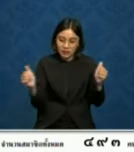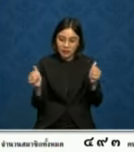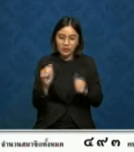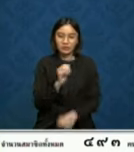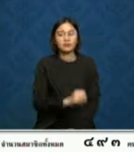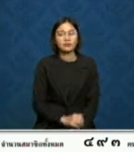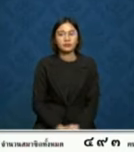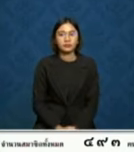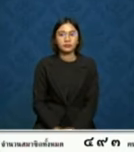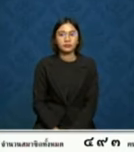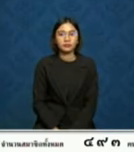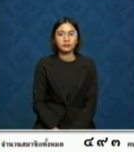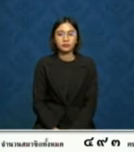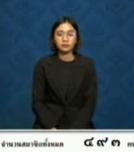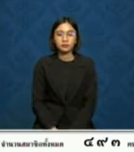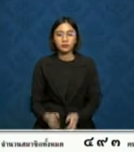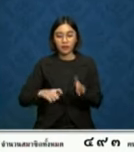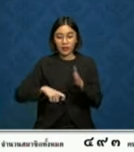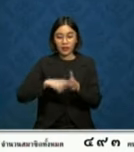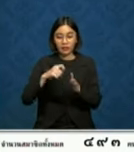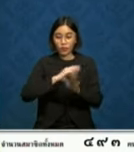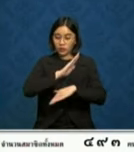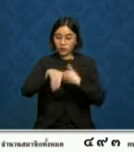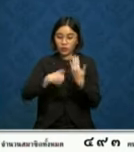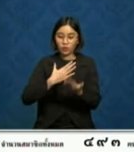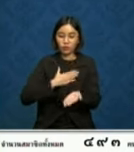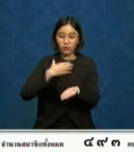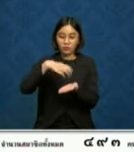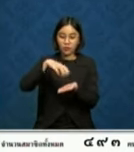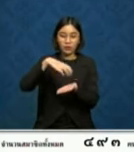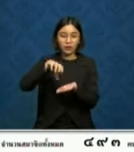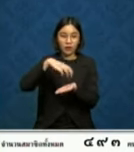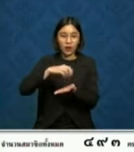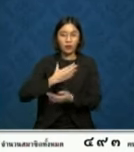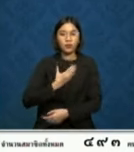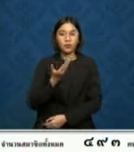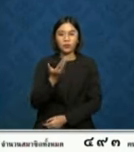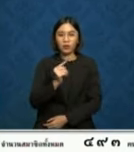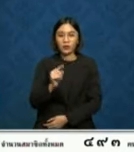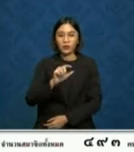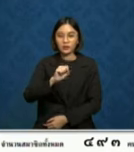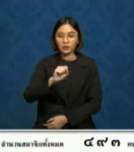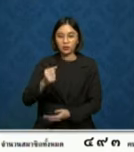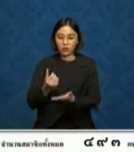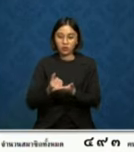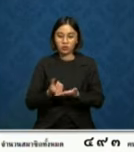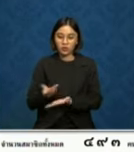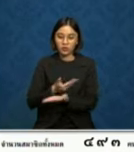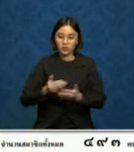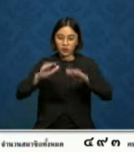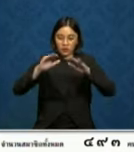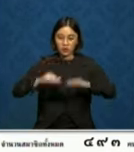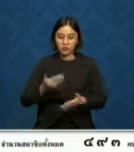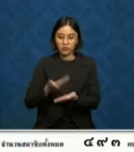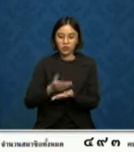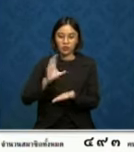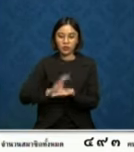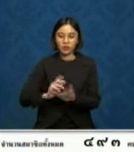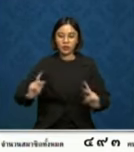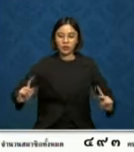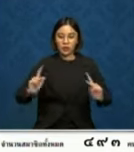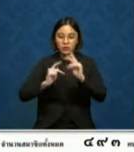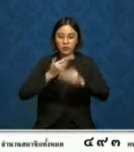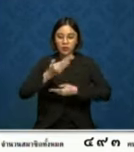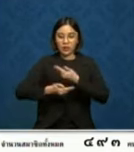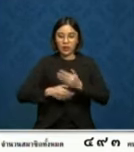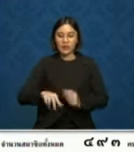คนทำงานครับด้วยเหตุผลดังกล่าวที่ผมได้ชี้แจงไปข้างต้นผมจึงขอให้สภาแห่งนี้ได้พิจารณาปรับลดงบประมาณกระทรวงพาณิชย์